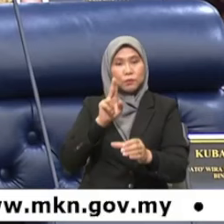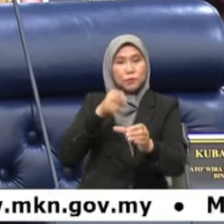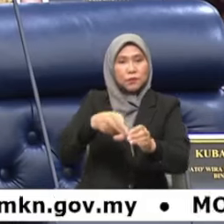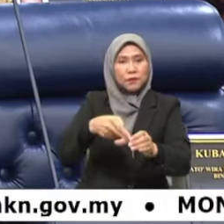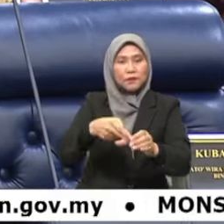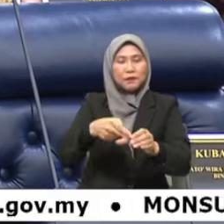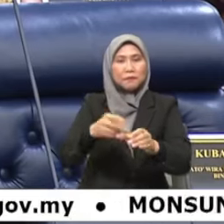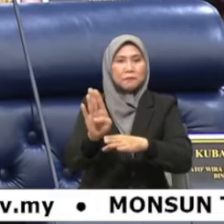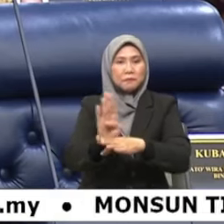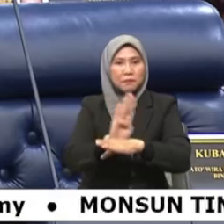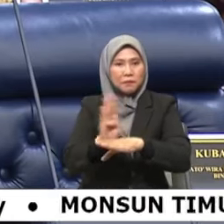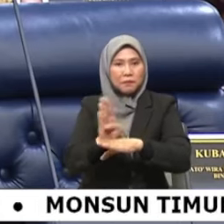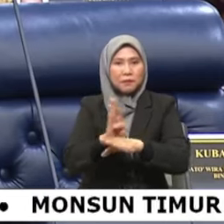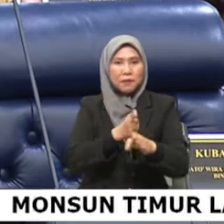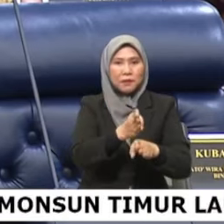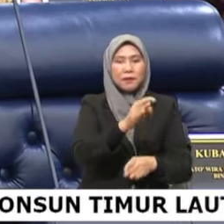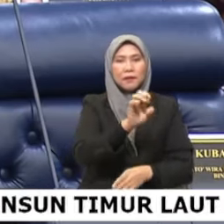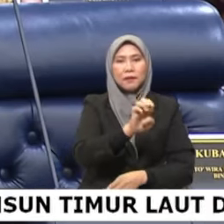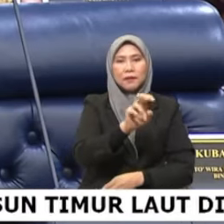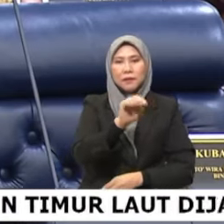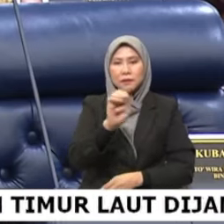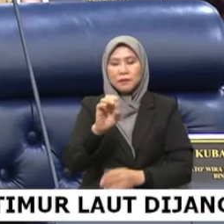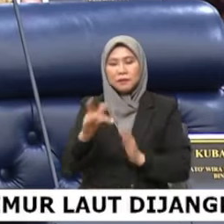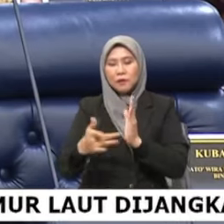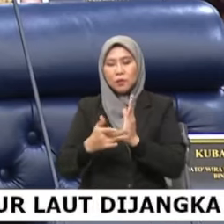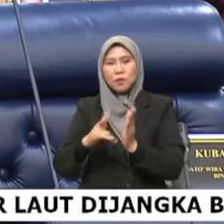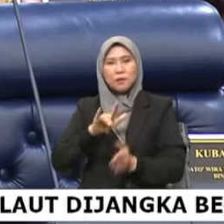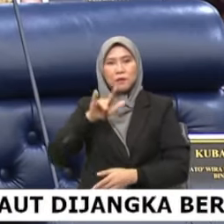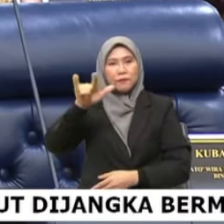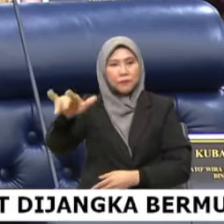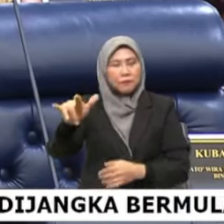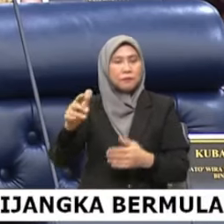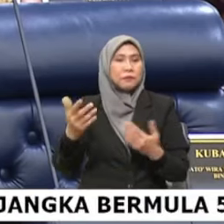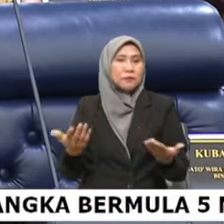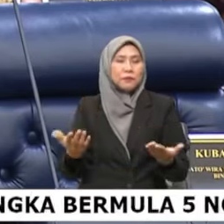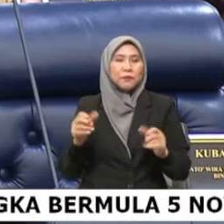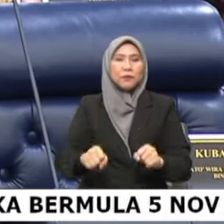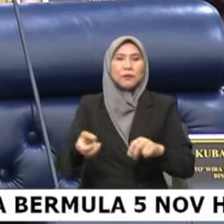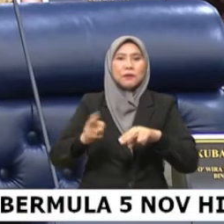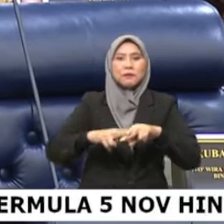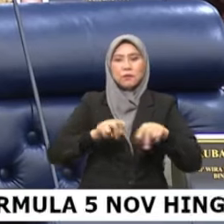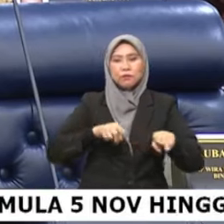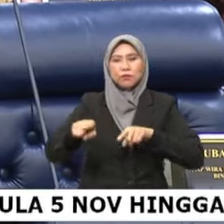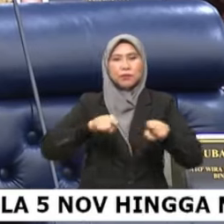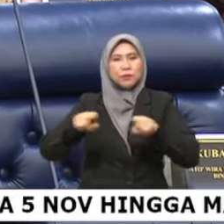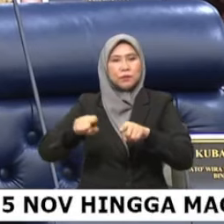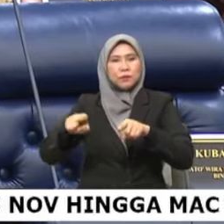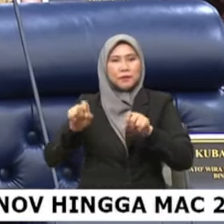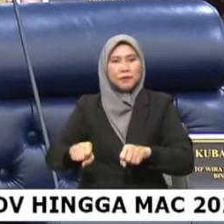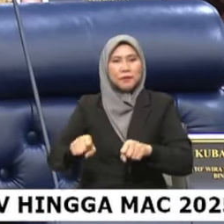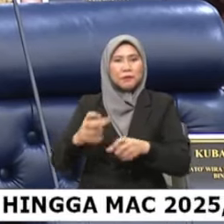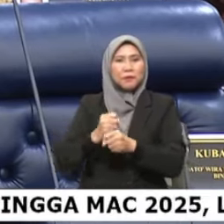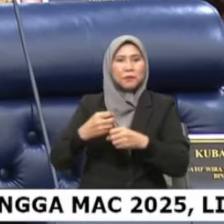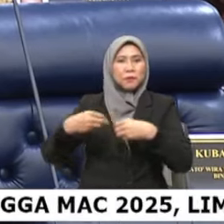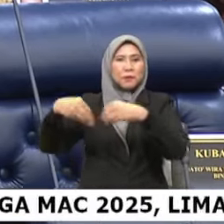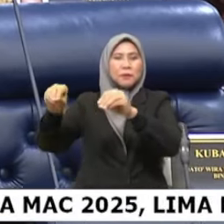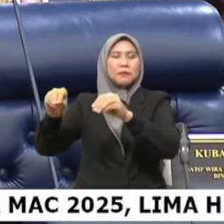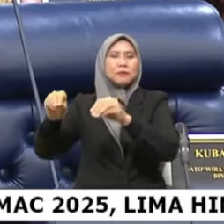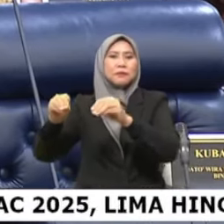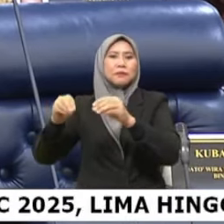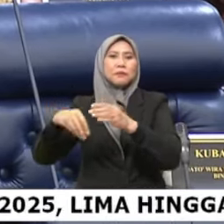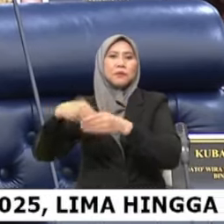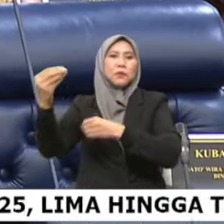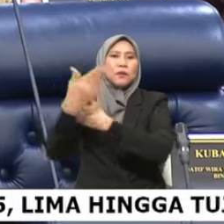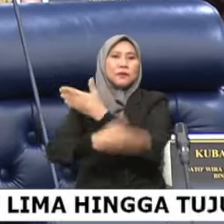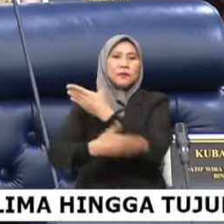ESG-HV seperti ENE serta teknologi angkasa sekaligus meningkatkan daya saing mereka untuk menembusi pasaran serantau dan